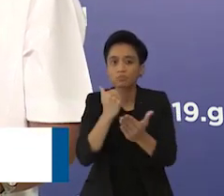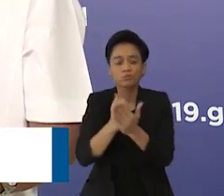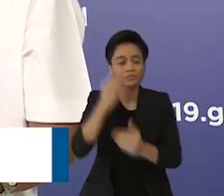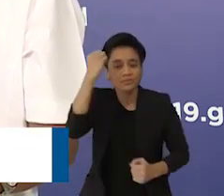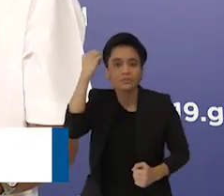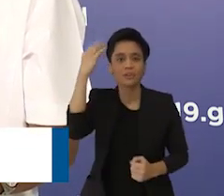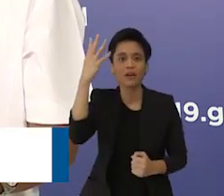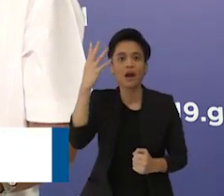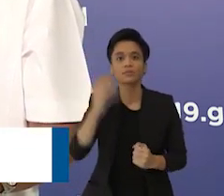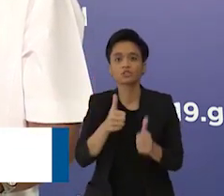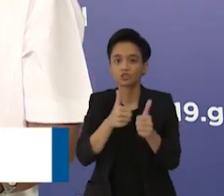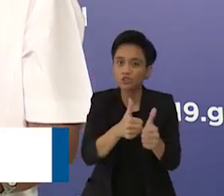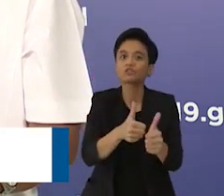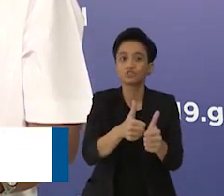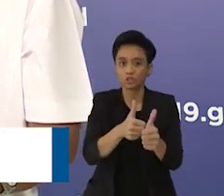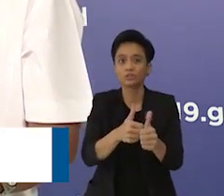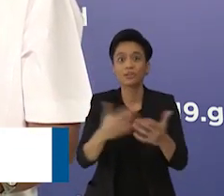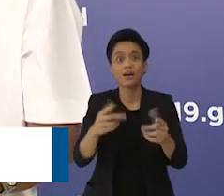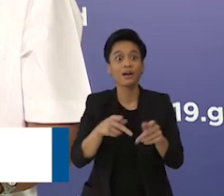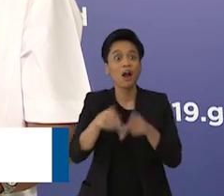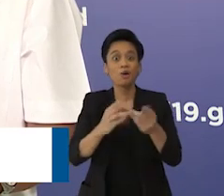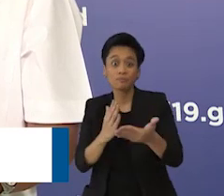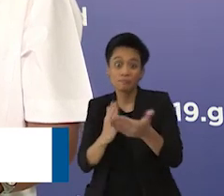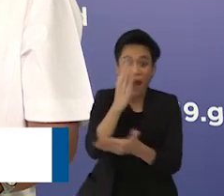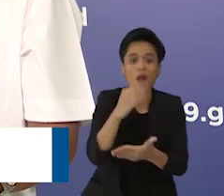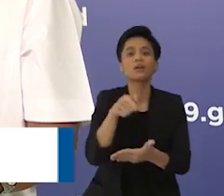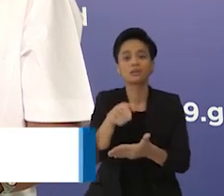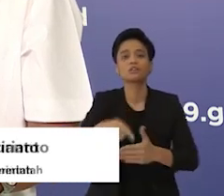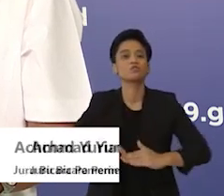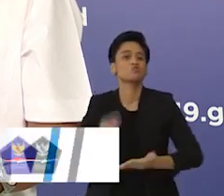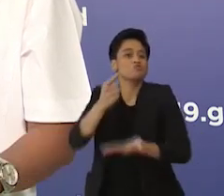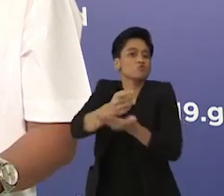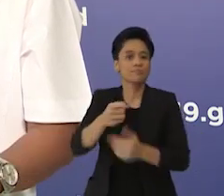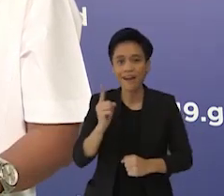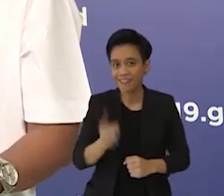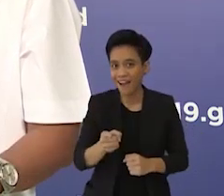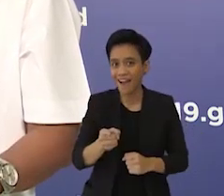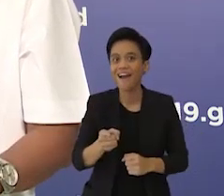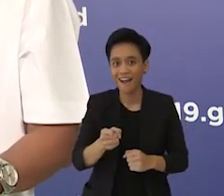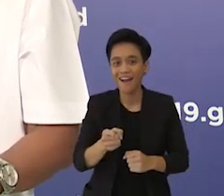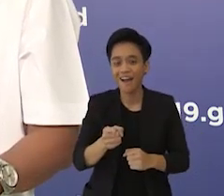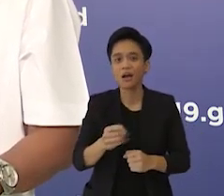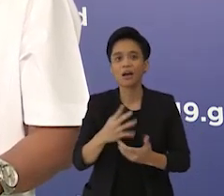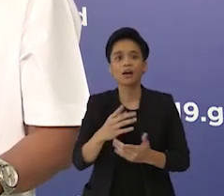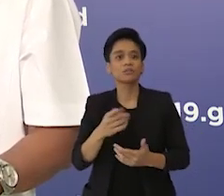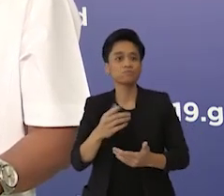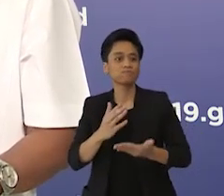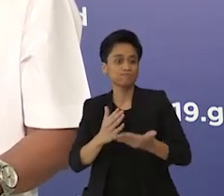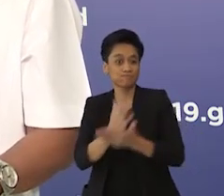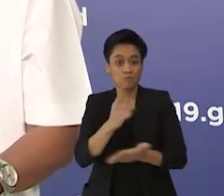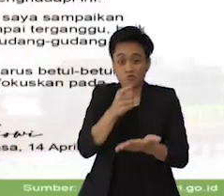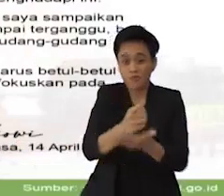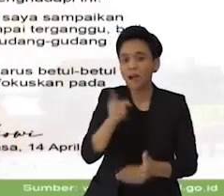akan dilaksanakan penegakan hukum dengan batuan aparat negara agar kepatuhan kepada Tuhan ini bisa